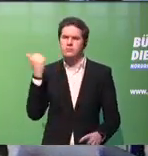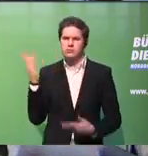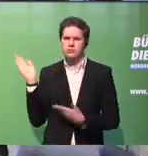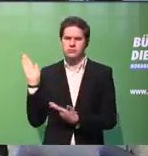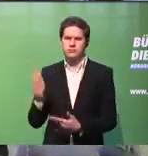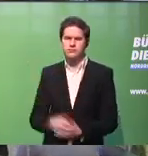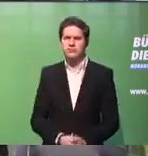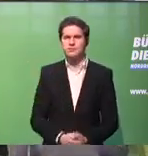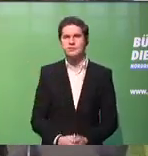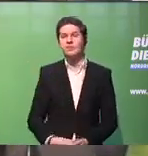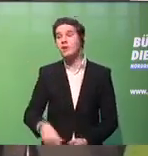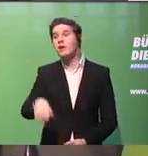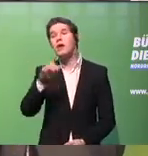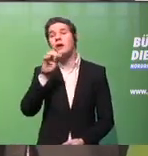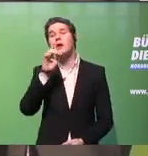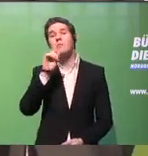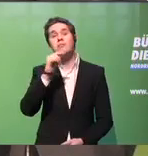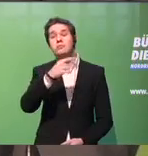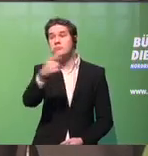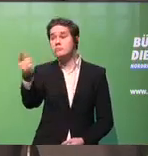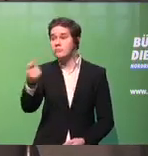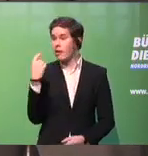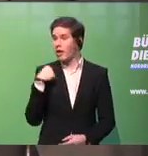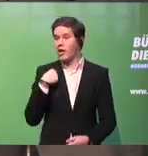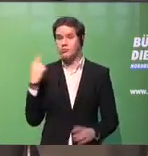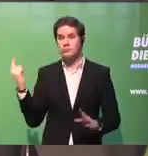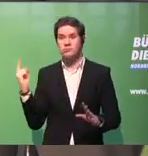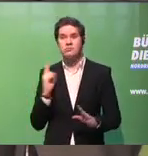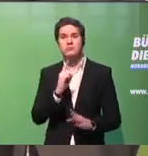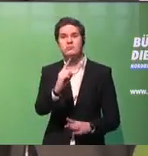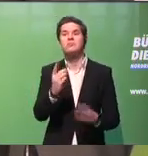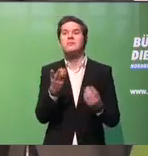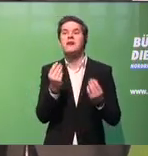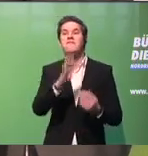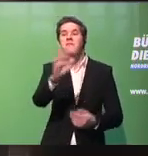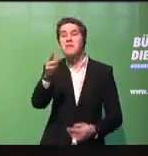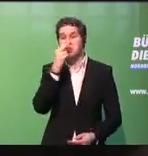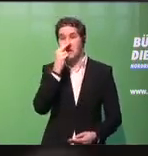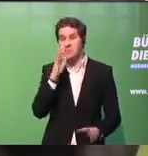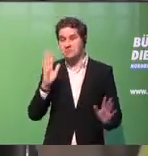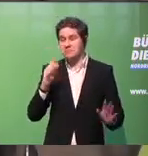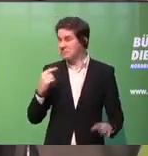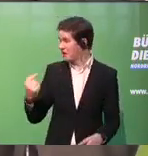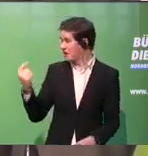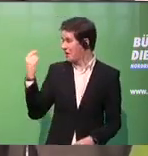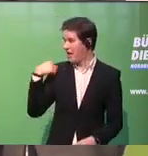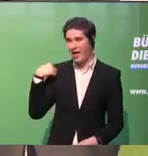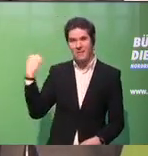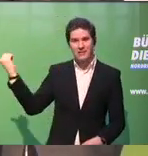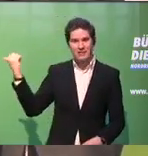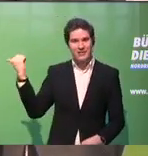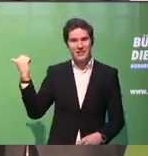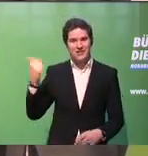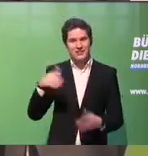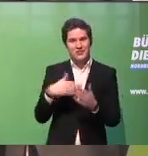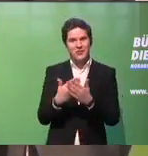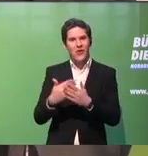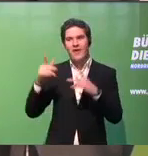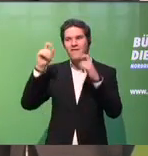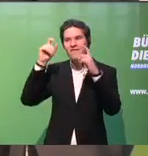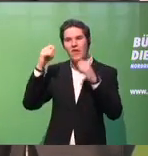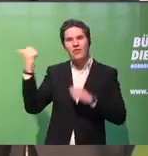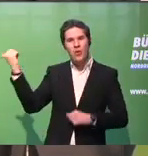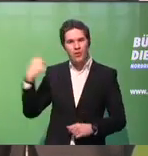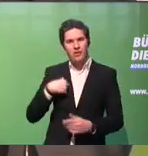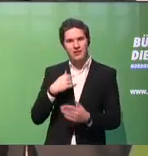Ich weiß nicht, wie es euch gegangen ist, als ihr hier reingekommen seid und dieses Bild da gesehen habt, was der Roland da gerade